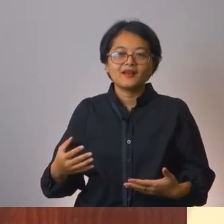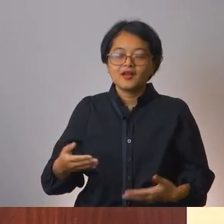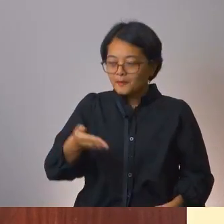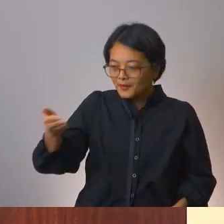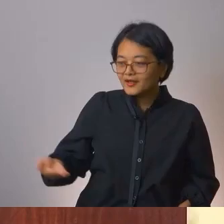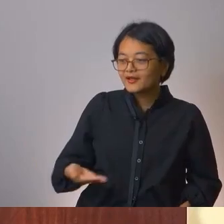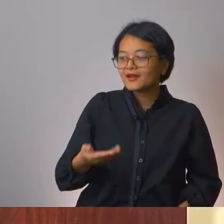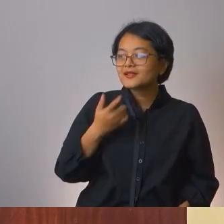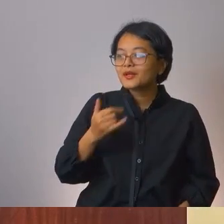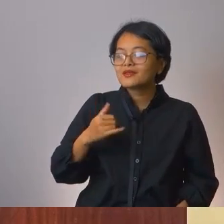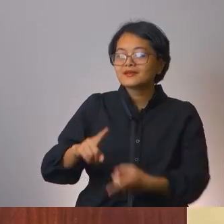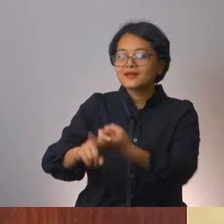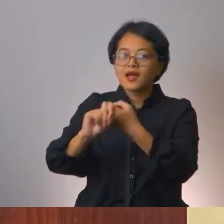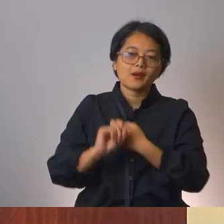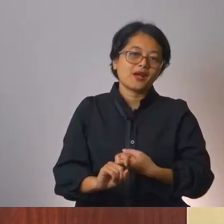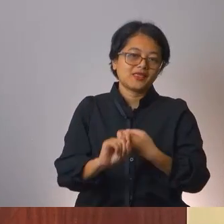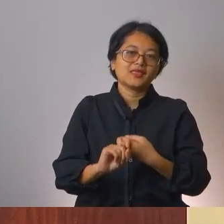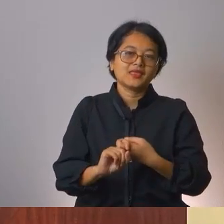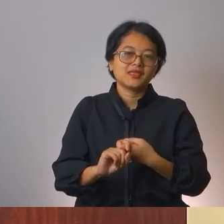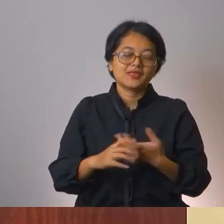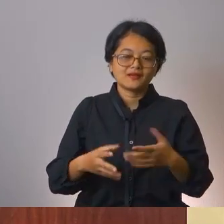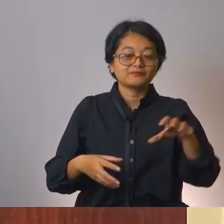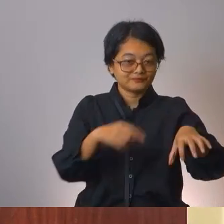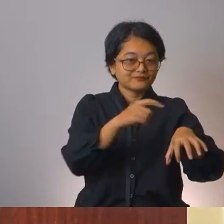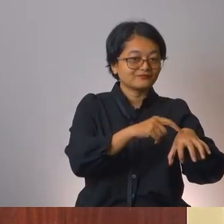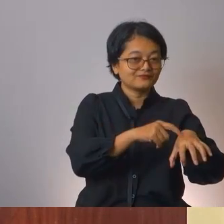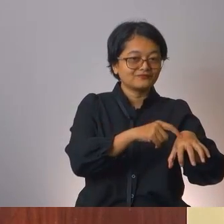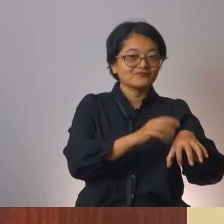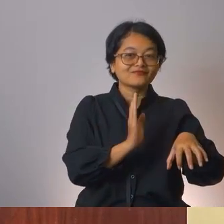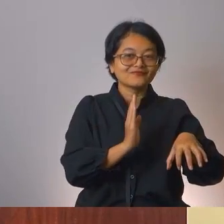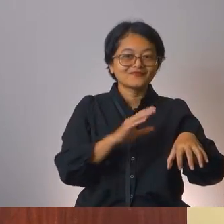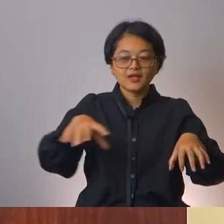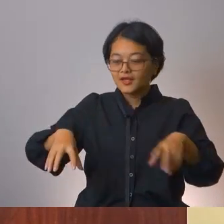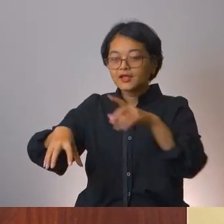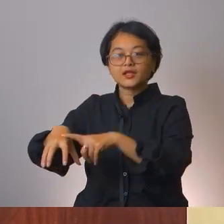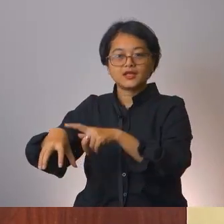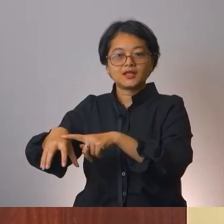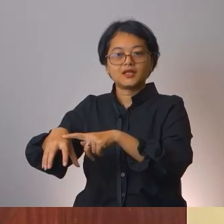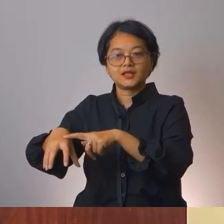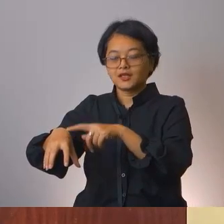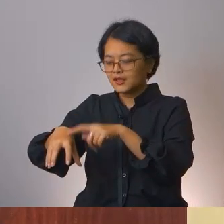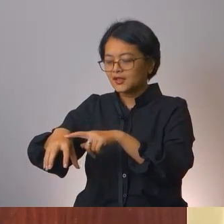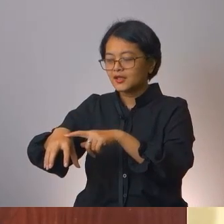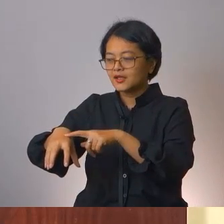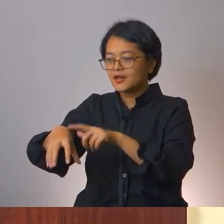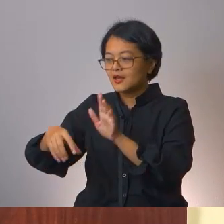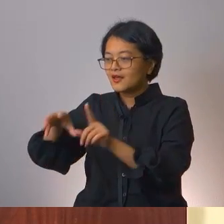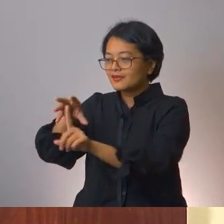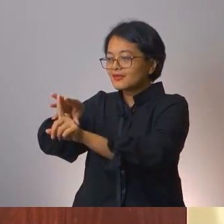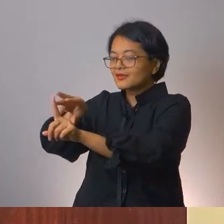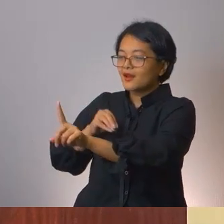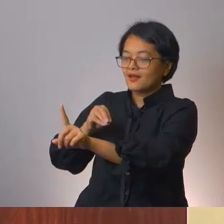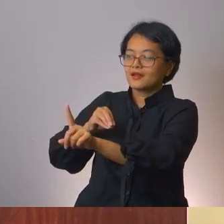sahabat. Kemudian sisi yang kedua, teladan untuk merendahkan diri dan rela